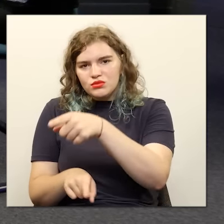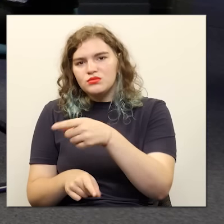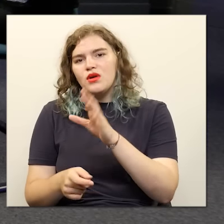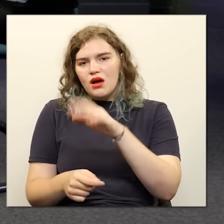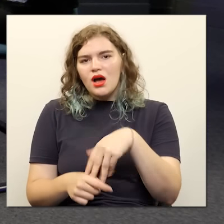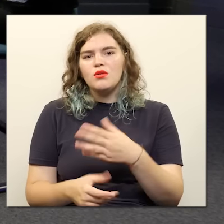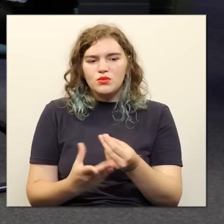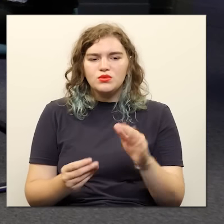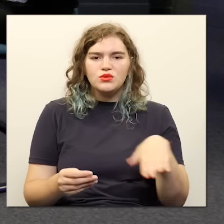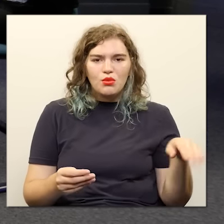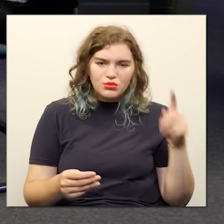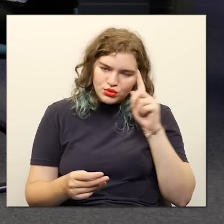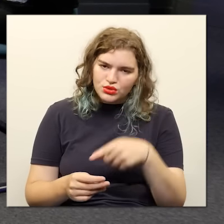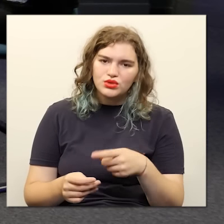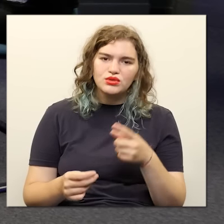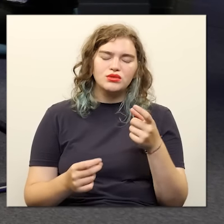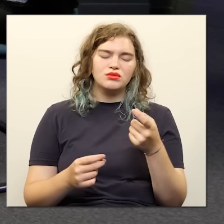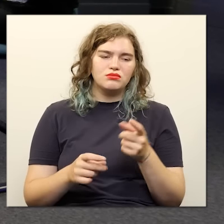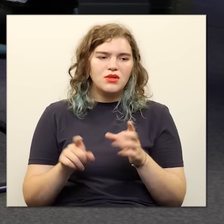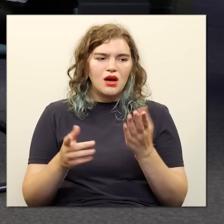acolo? Da, da.